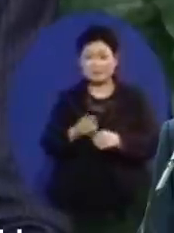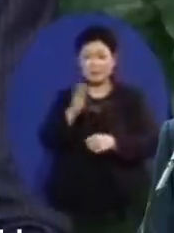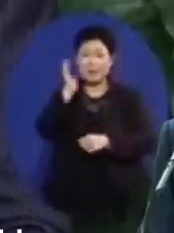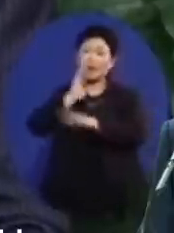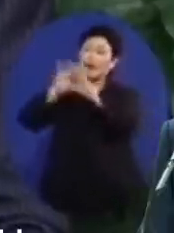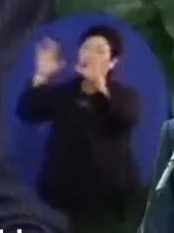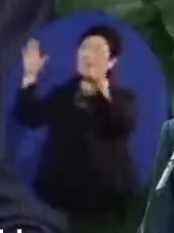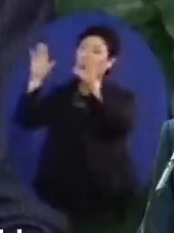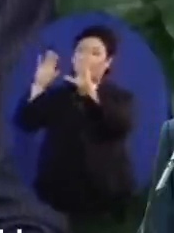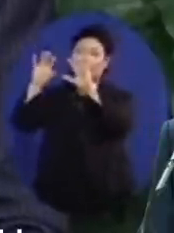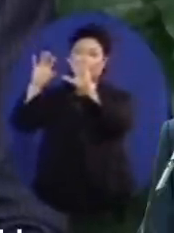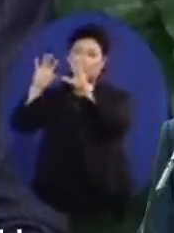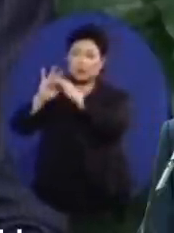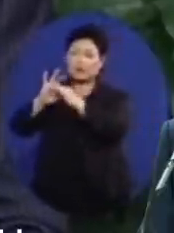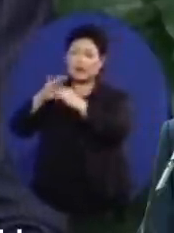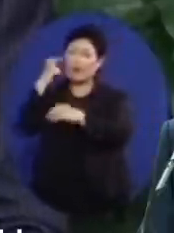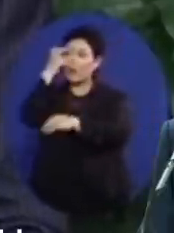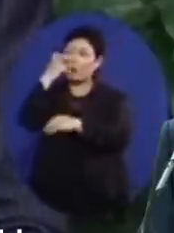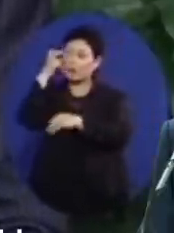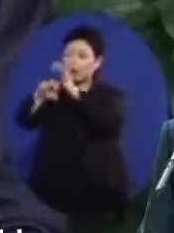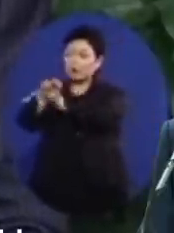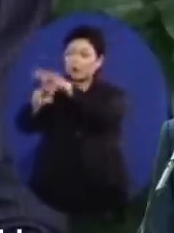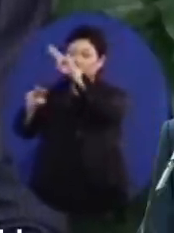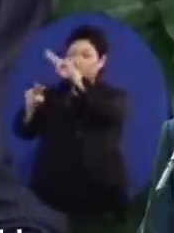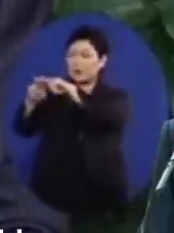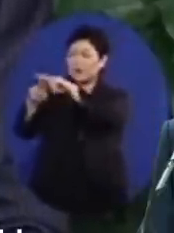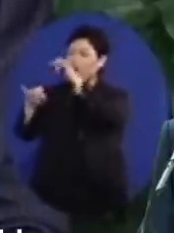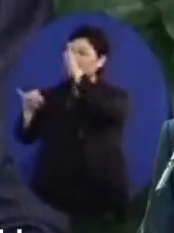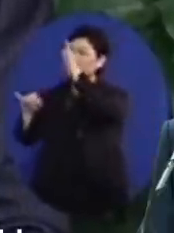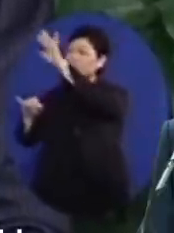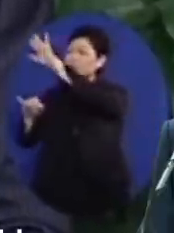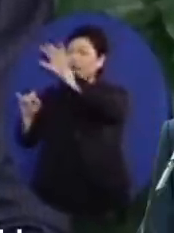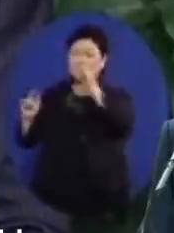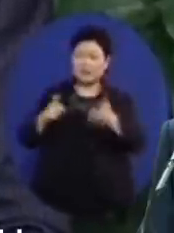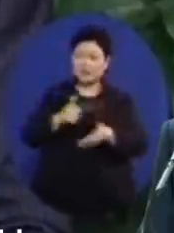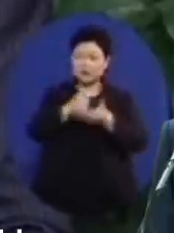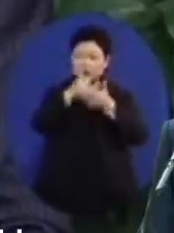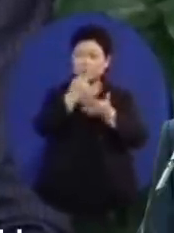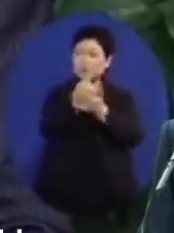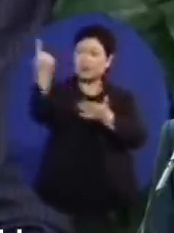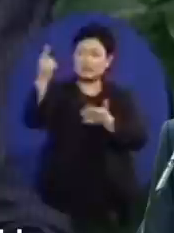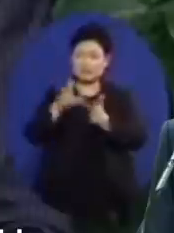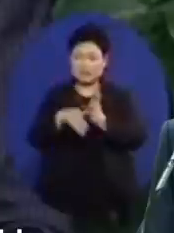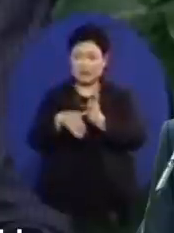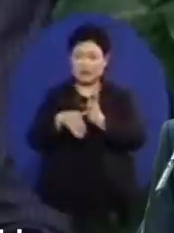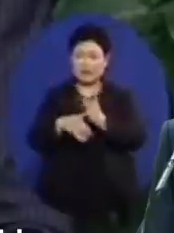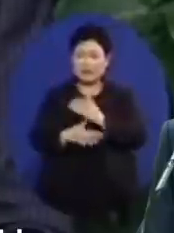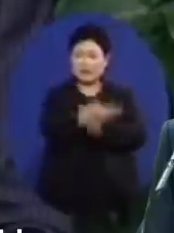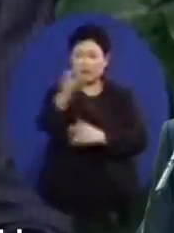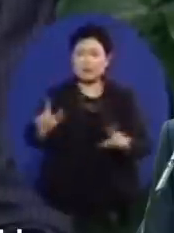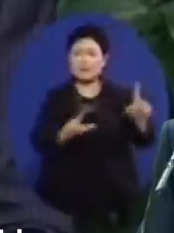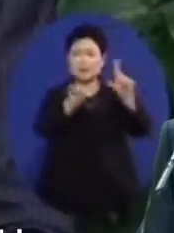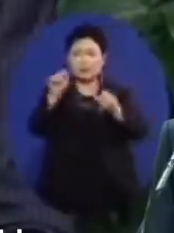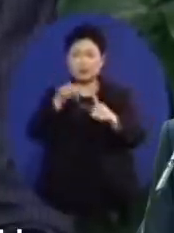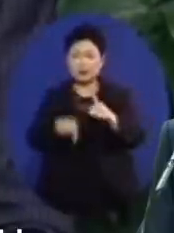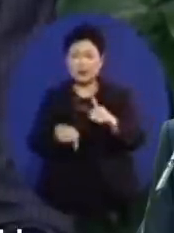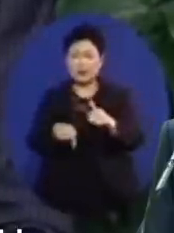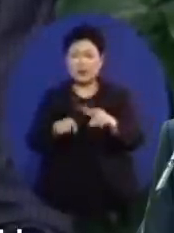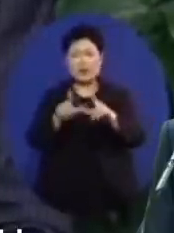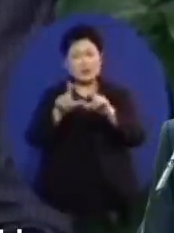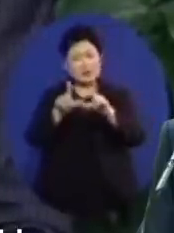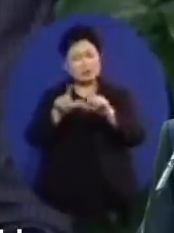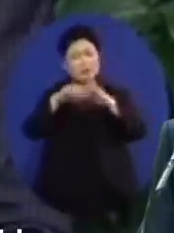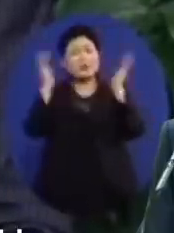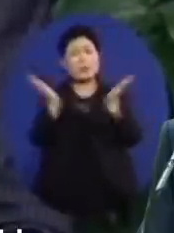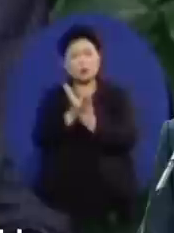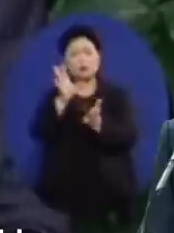하늘에 예수님 보좌 우편에 잡고 있는 것이 아니라 주님이 가실 때 여러분의 삶의 거의